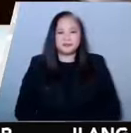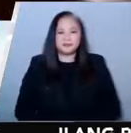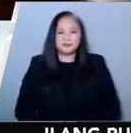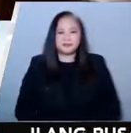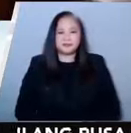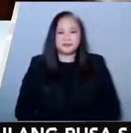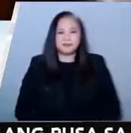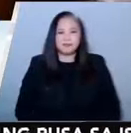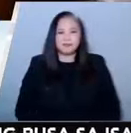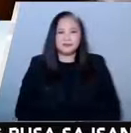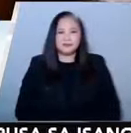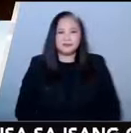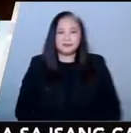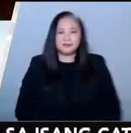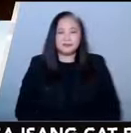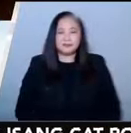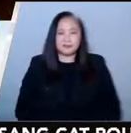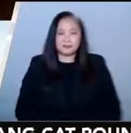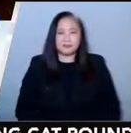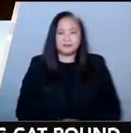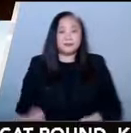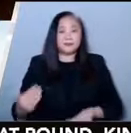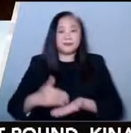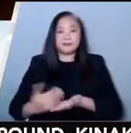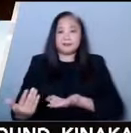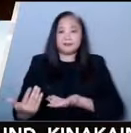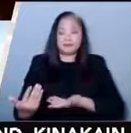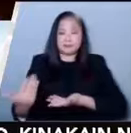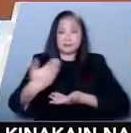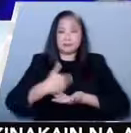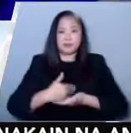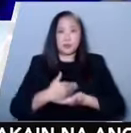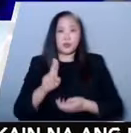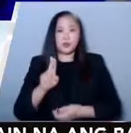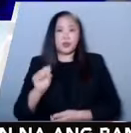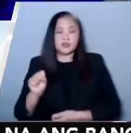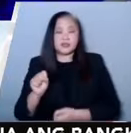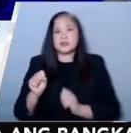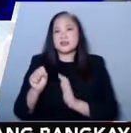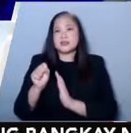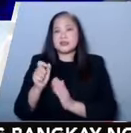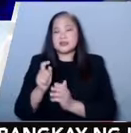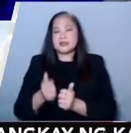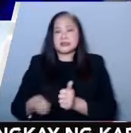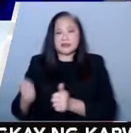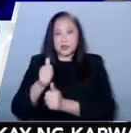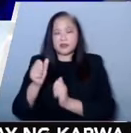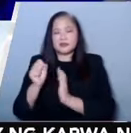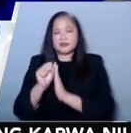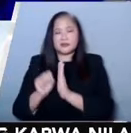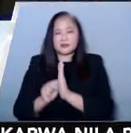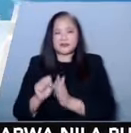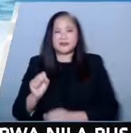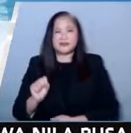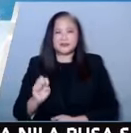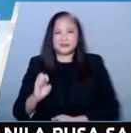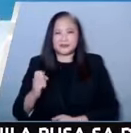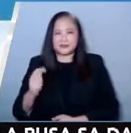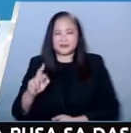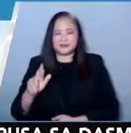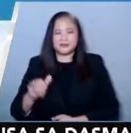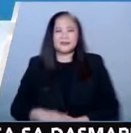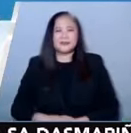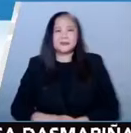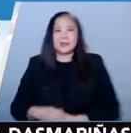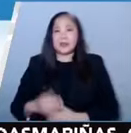Sa ikalawang pagbisita ni U.S. Secretary of State Anthony Blinken sa Pilipinas, hatid niya mensahe mula kay U.S. President Joe Biden. Nabuo at